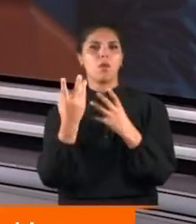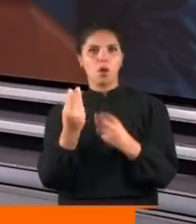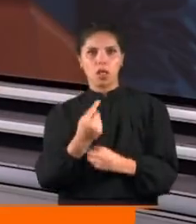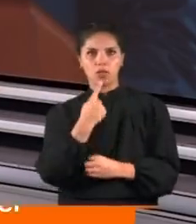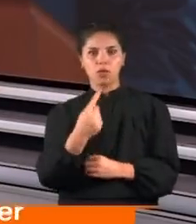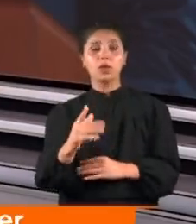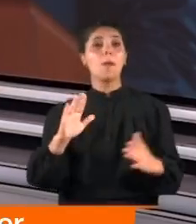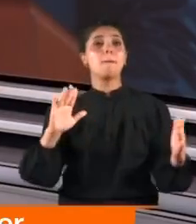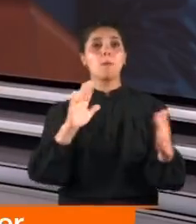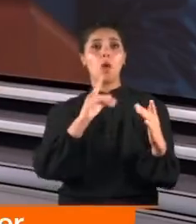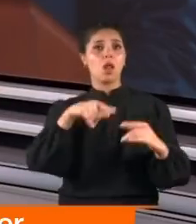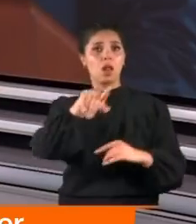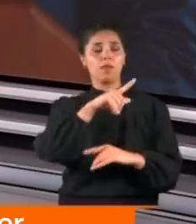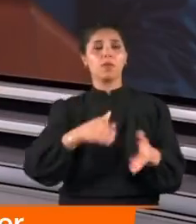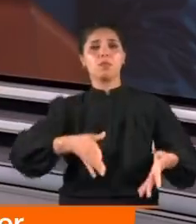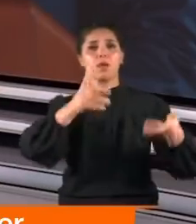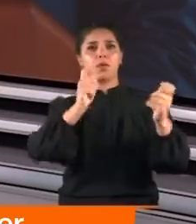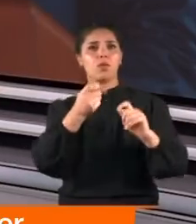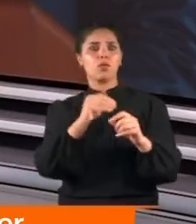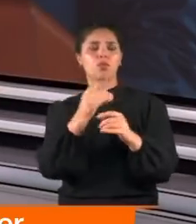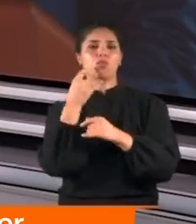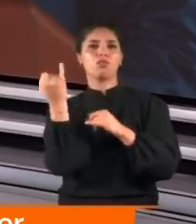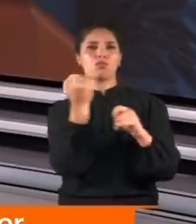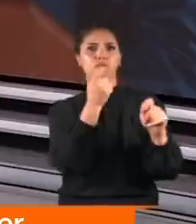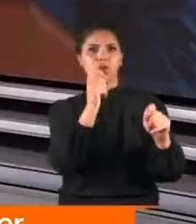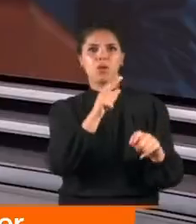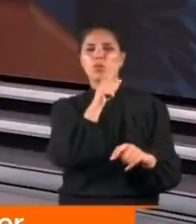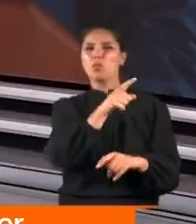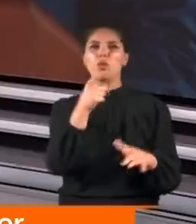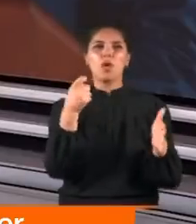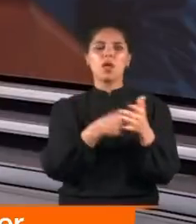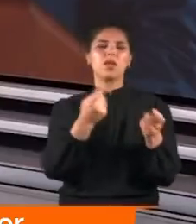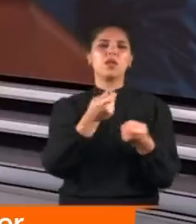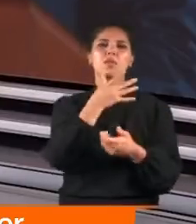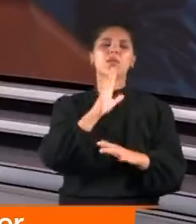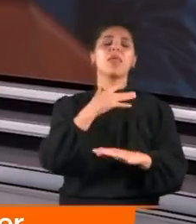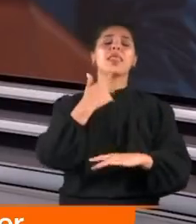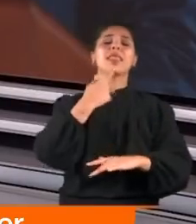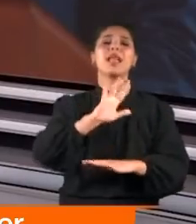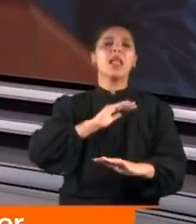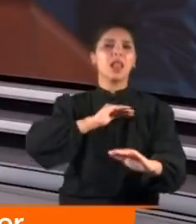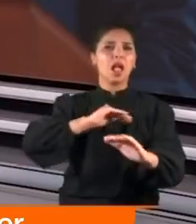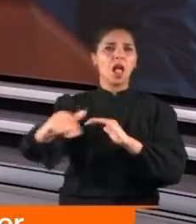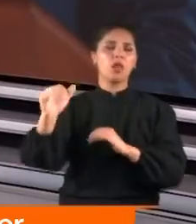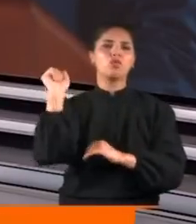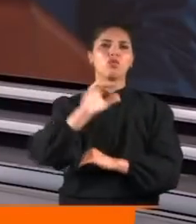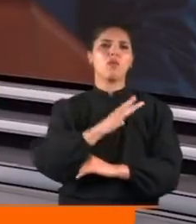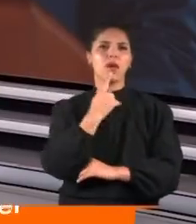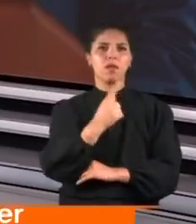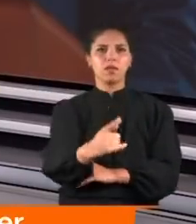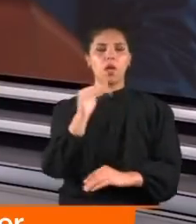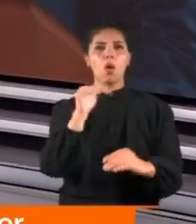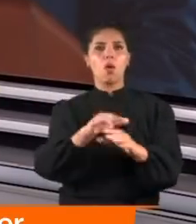Erdoğan. Muhalefete de kentsel dönüşüm üzerinden yüklendi. Bunun adı iş bilmezlik değil, halk düşmanlığı diyen Cumhurbaşkanı